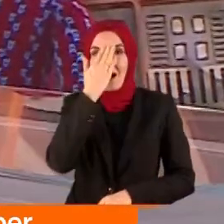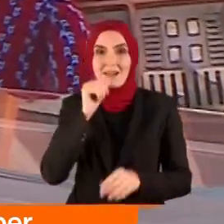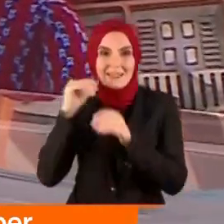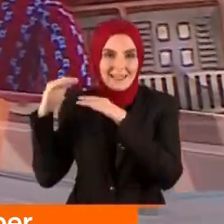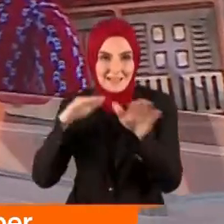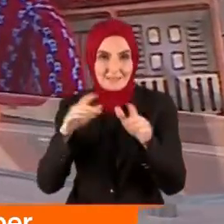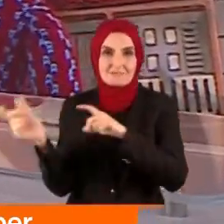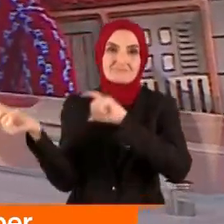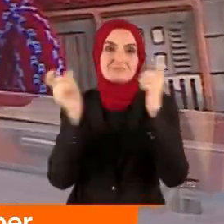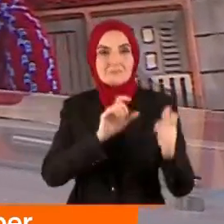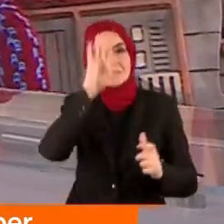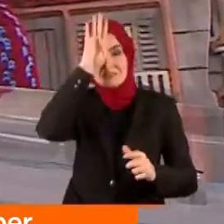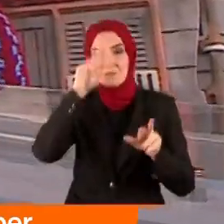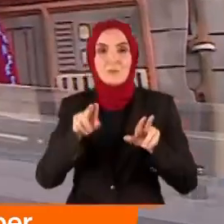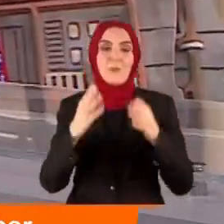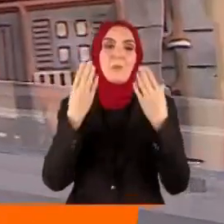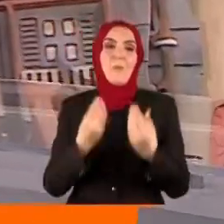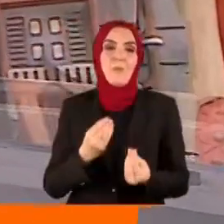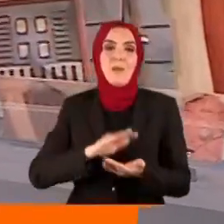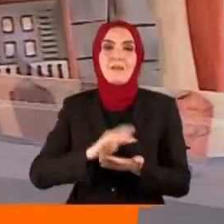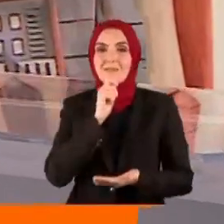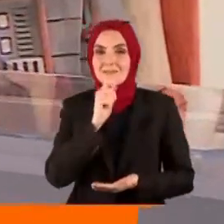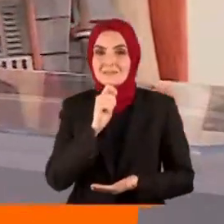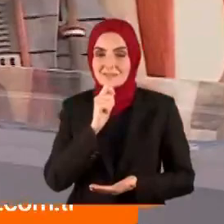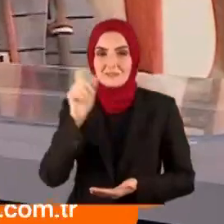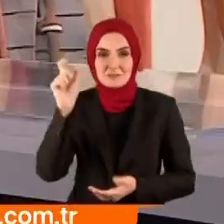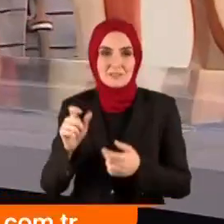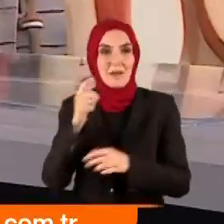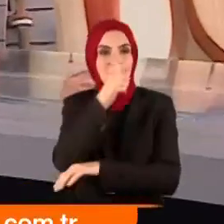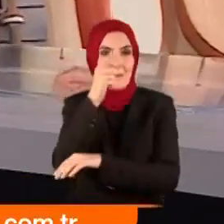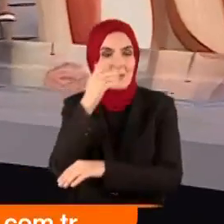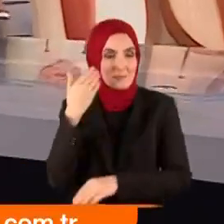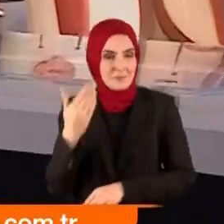kameraman Muhammed Ersöz de oradaydı. İşte izlenimleri geliyor.